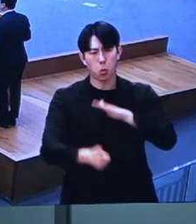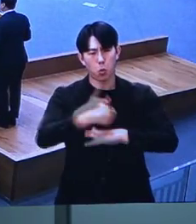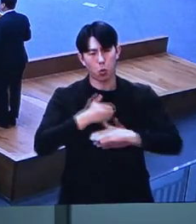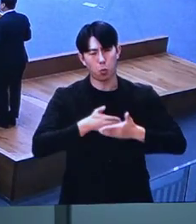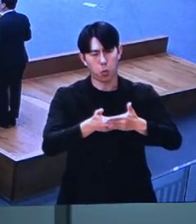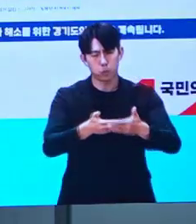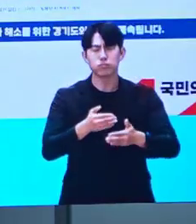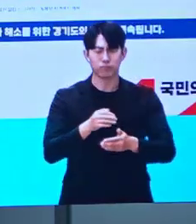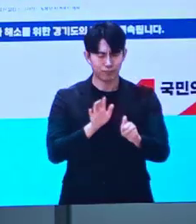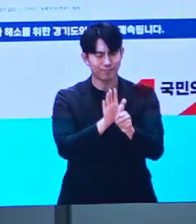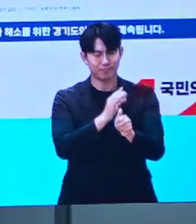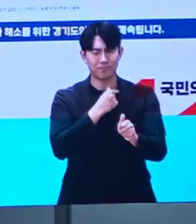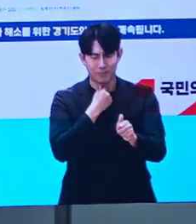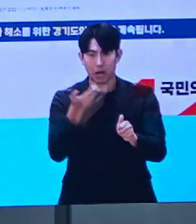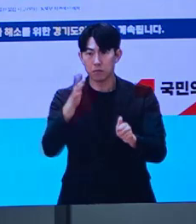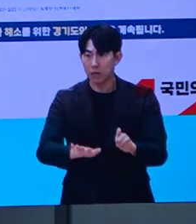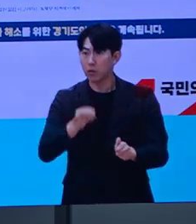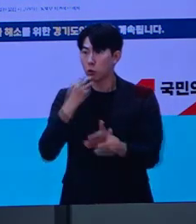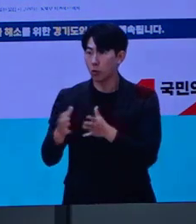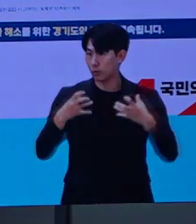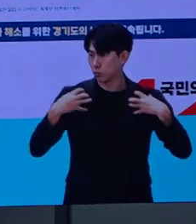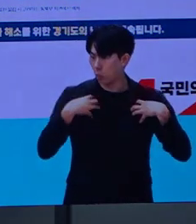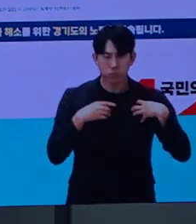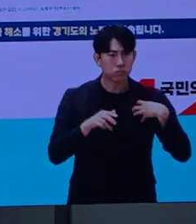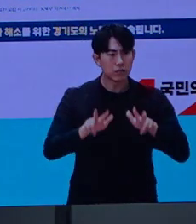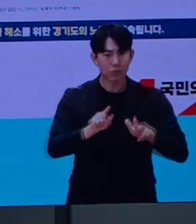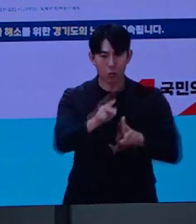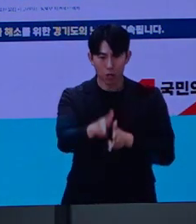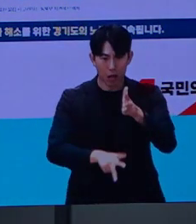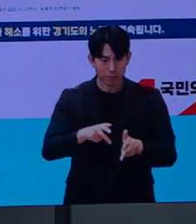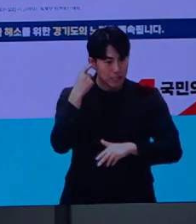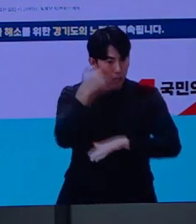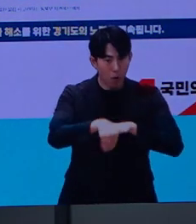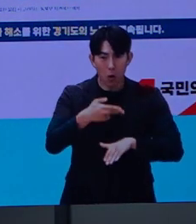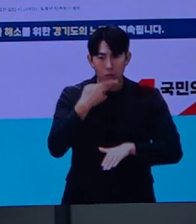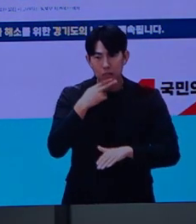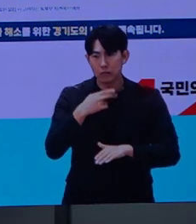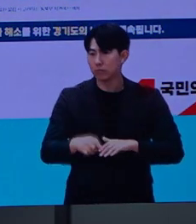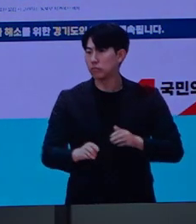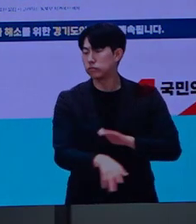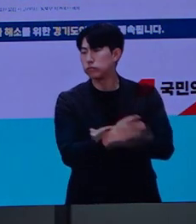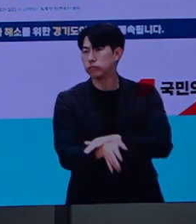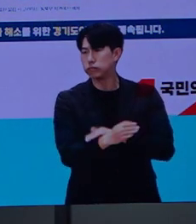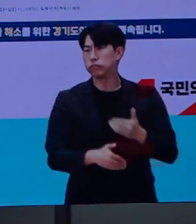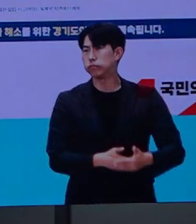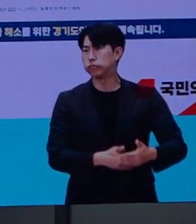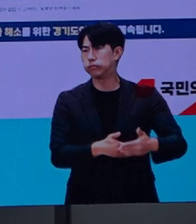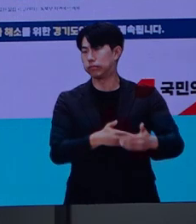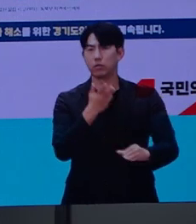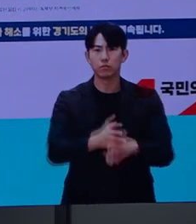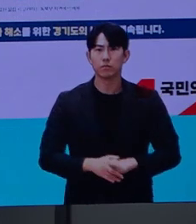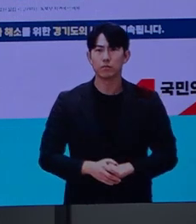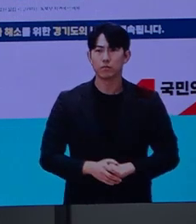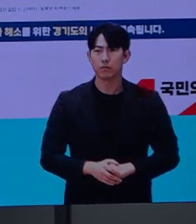응원하지만 경기도는 이런 중요한 사업을 치밀한 계획도 없이 불쑥 추진하였습니다. 이러한 정책